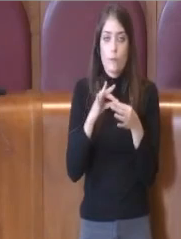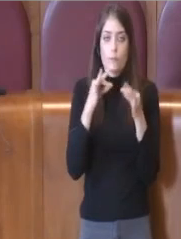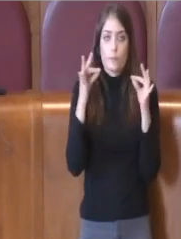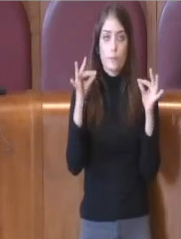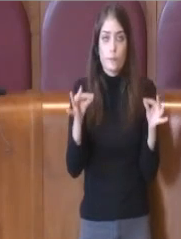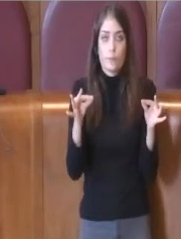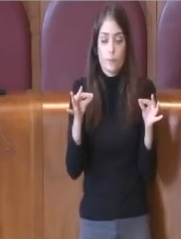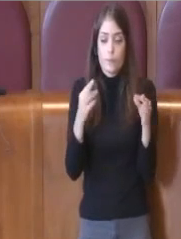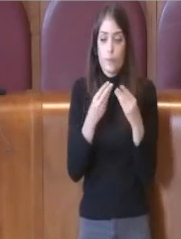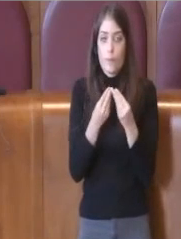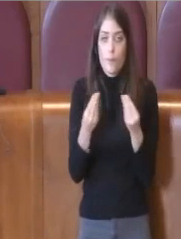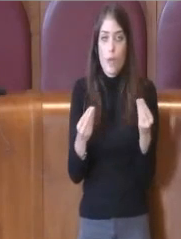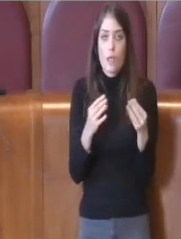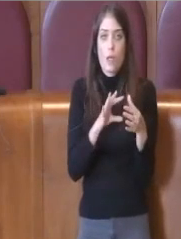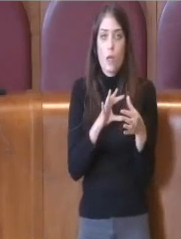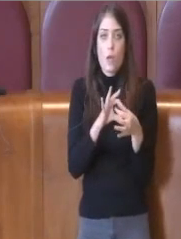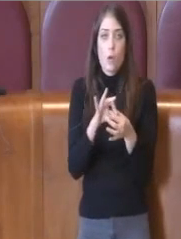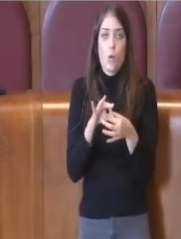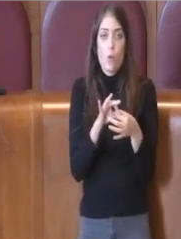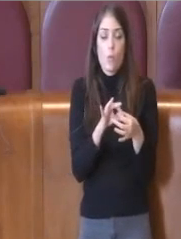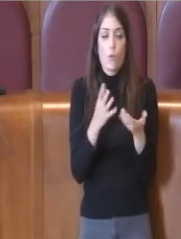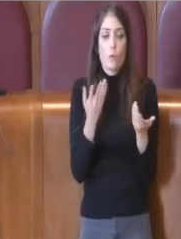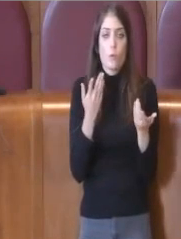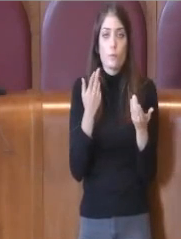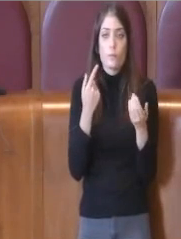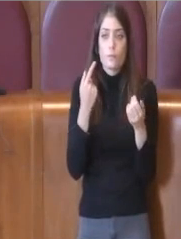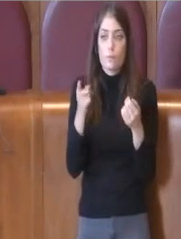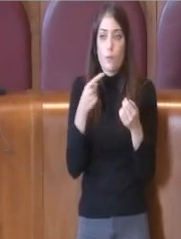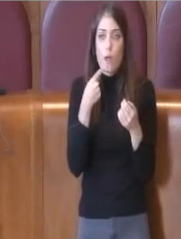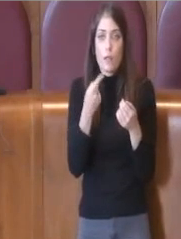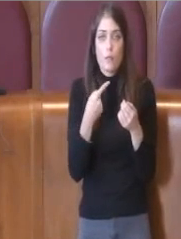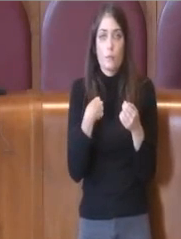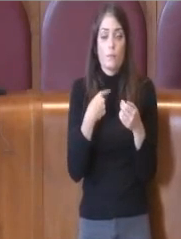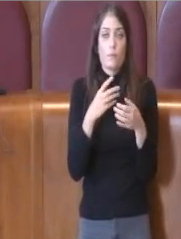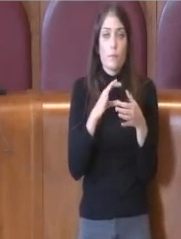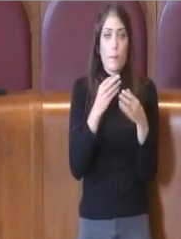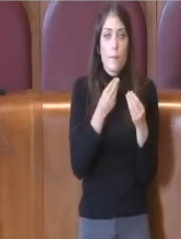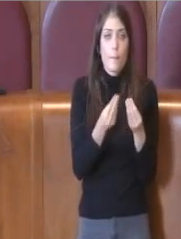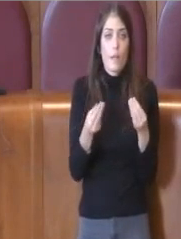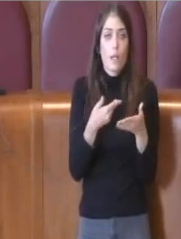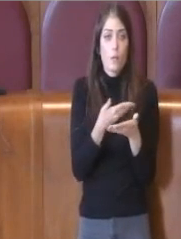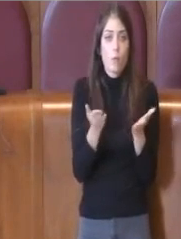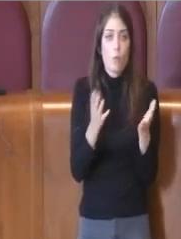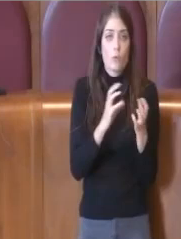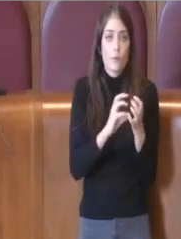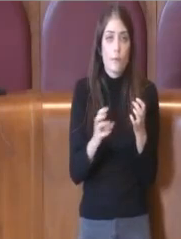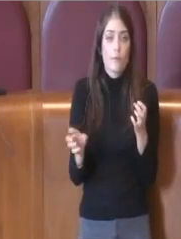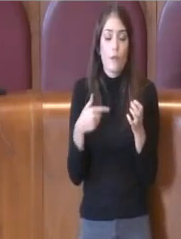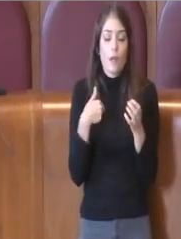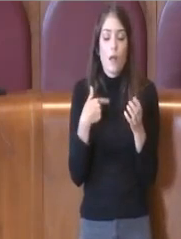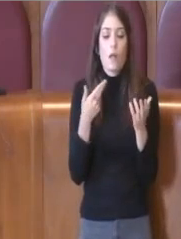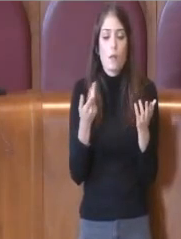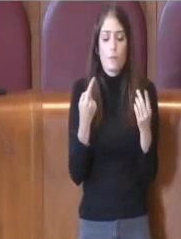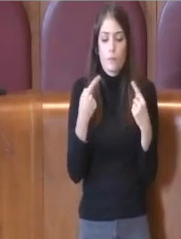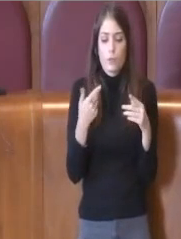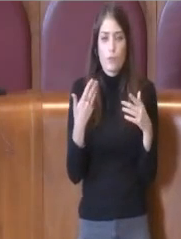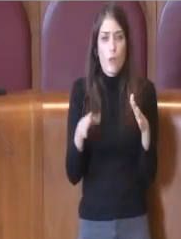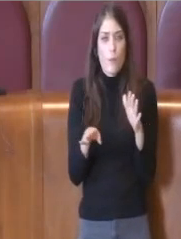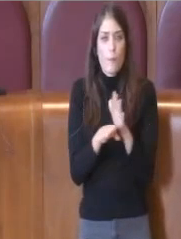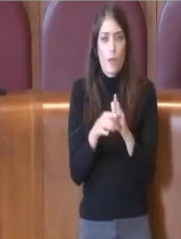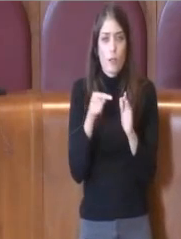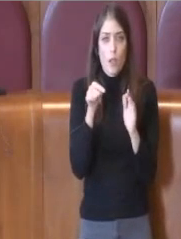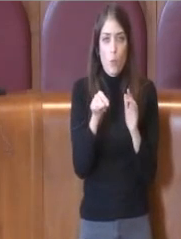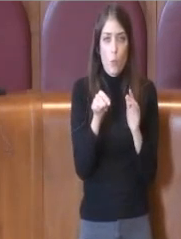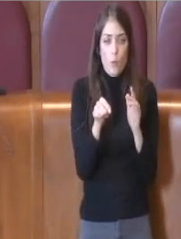definizione di bene comune, dicendo che i beni comuni sono dei beni pubblici che via dicendo, ecco, già da questo si